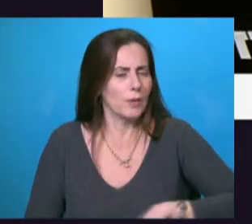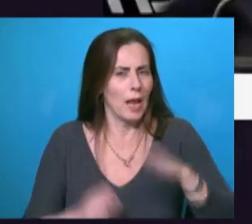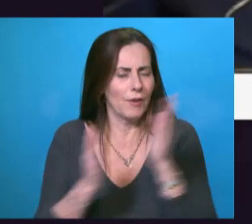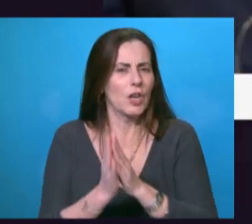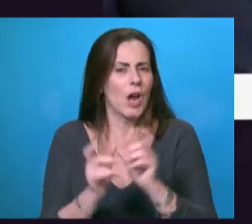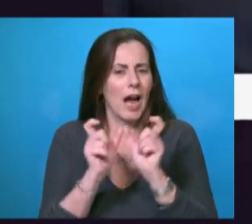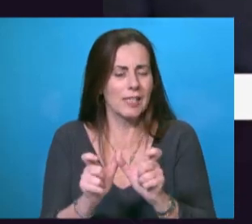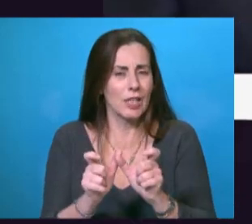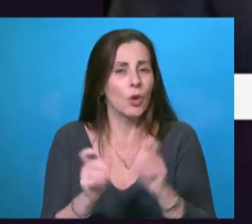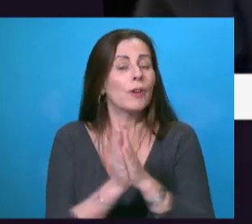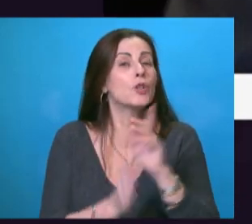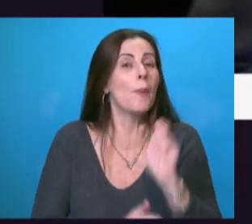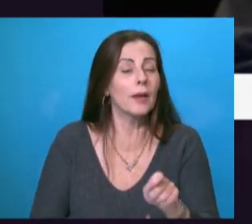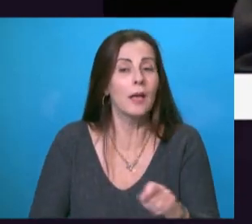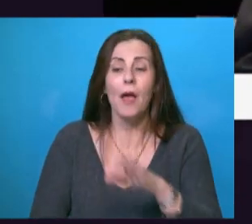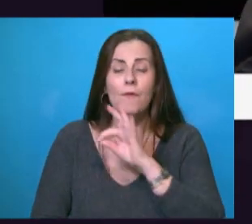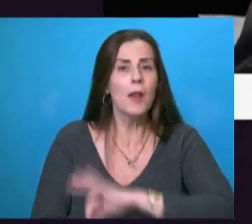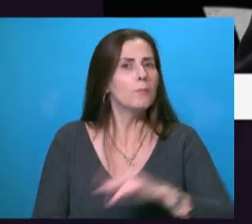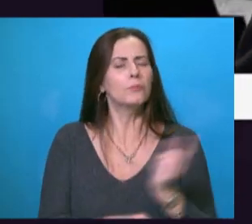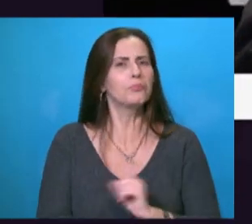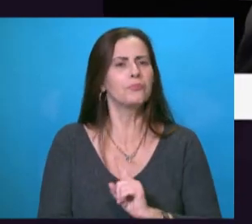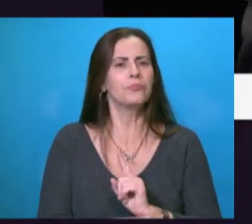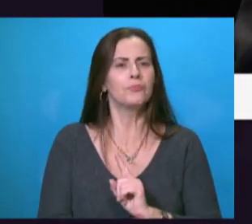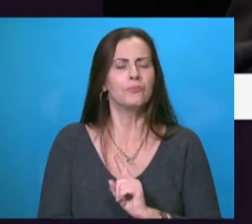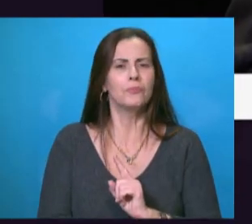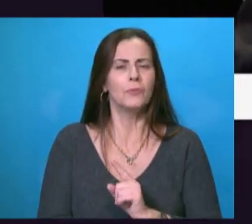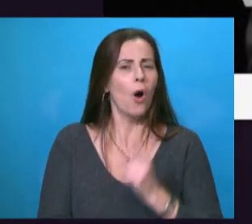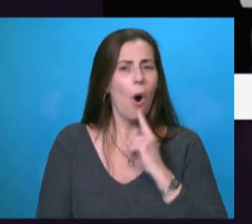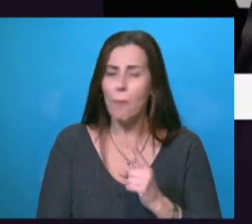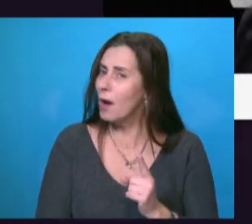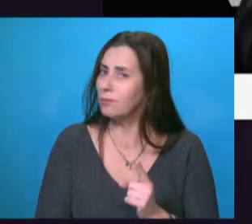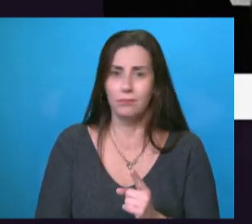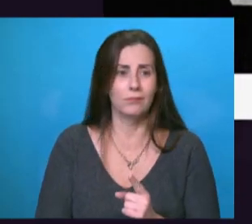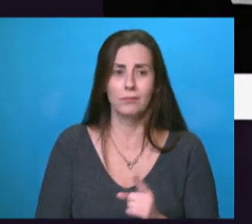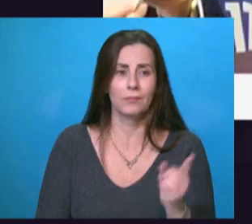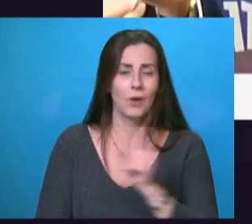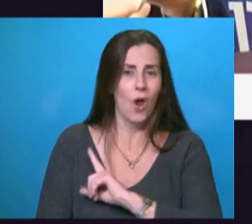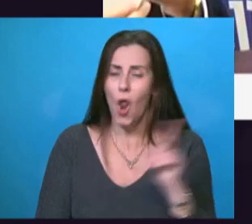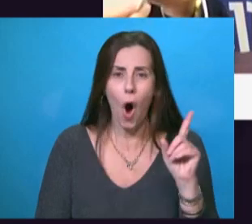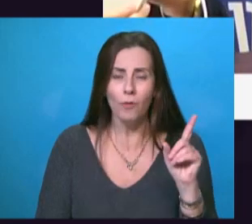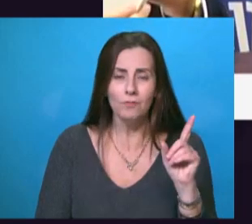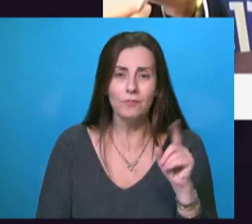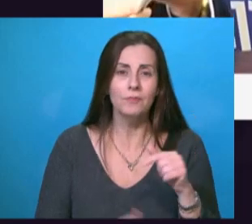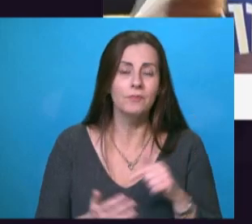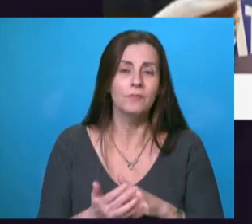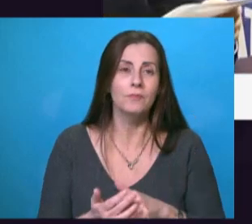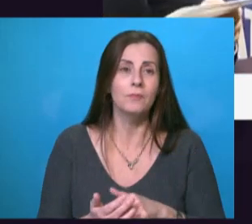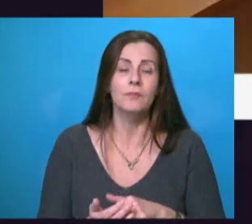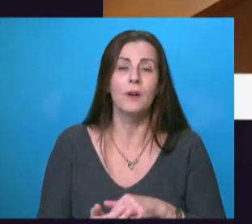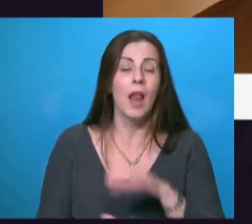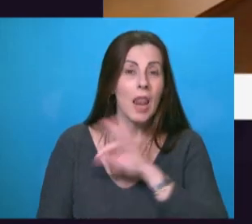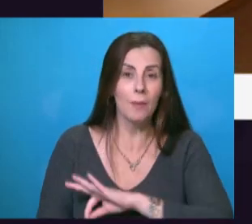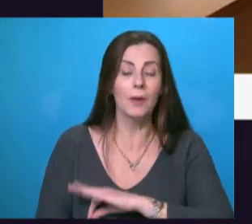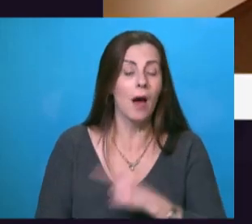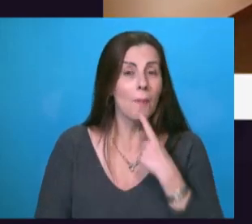מהכנסת, ואביגדור ליברמן מאיים בעצם לפוצץ את הבלון הזה, ובעצם בהודעה מודיע דבר ראשון